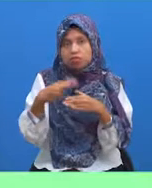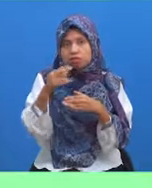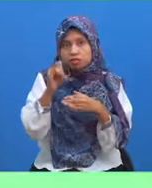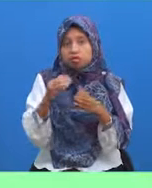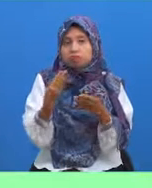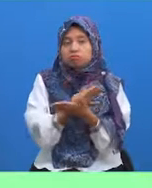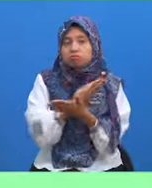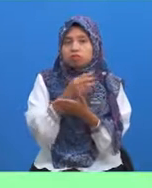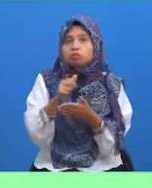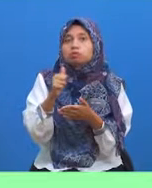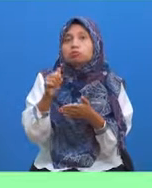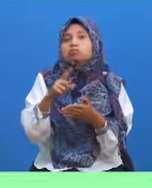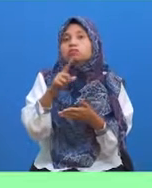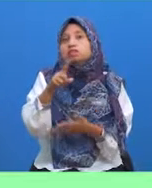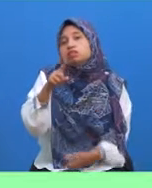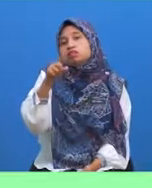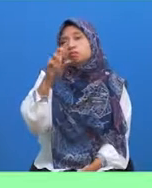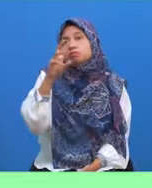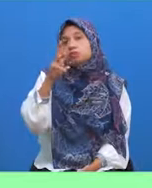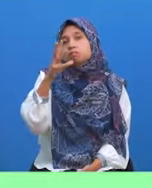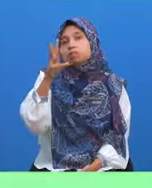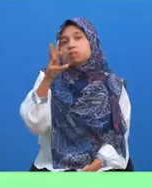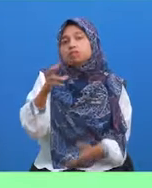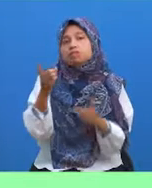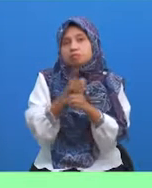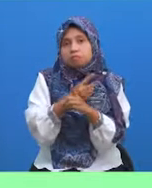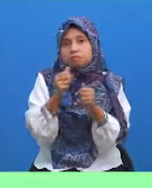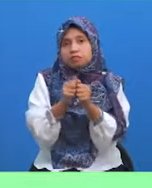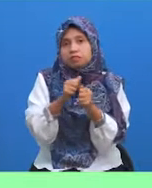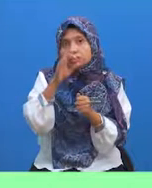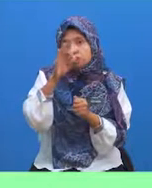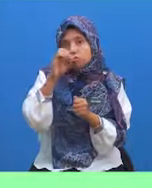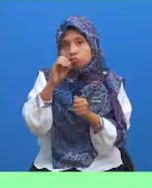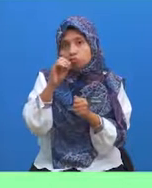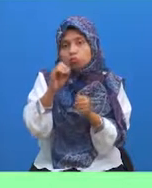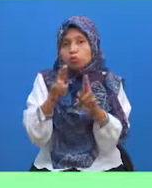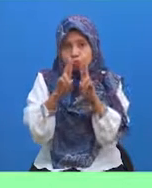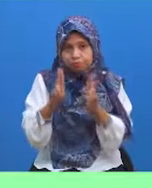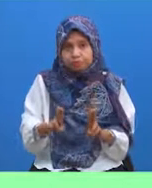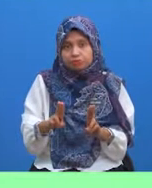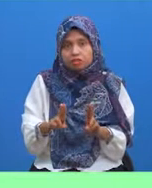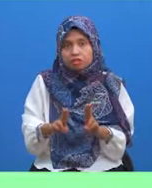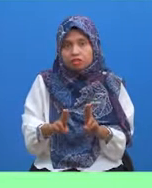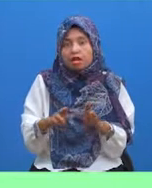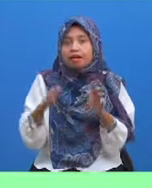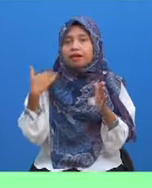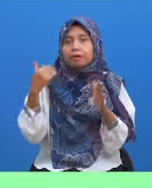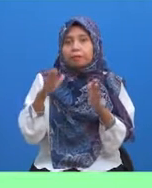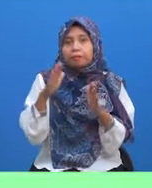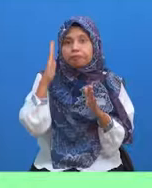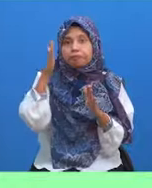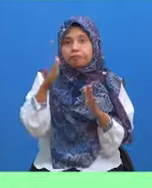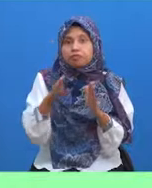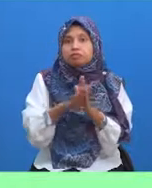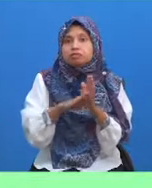1440 iaitu at16 tinggi Dark dengan 90 unit berlaku penambahan jumlah